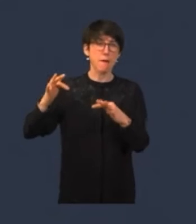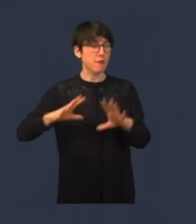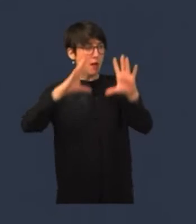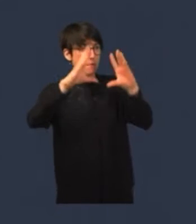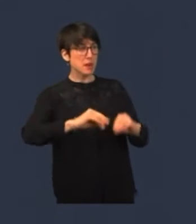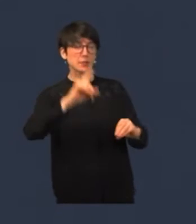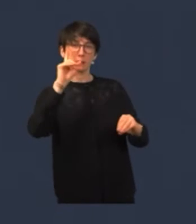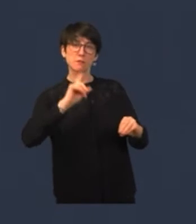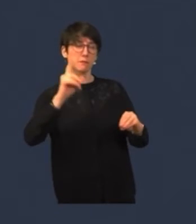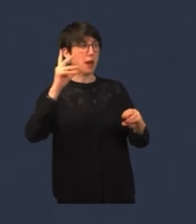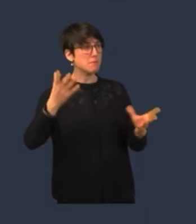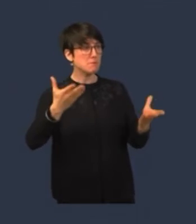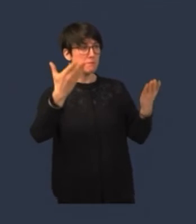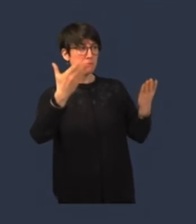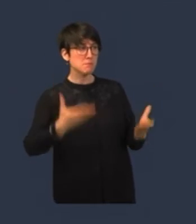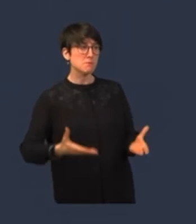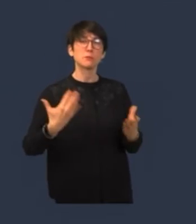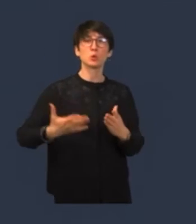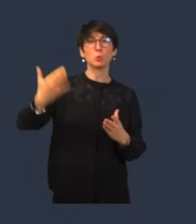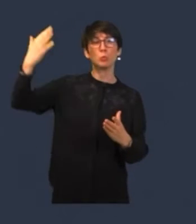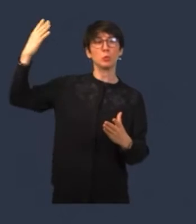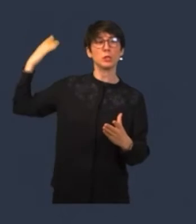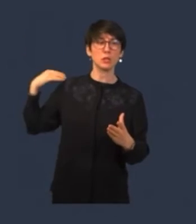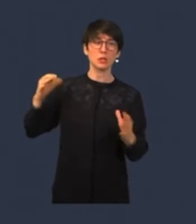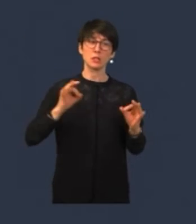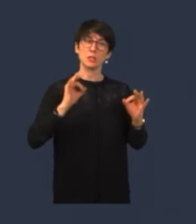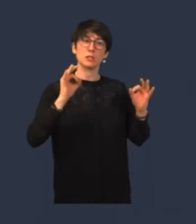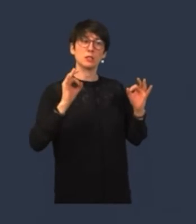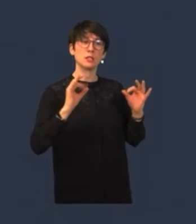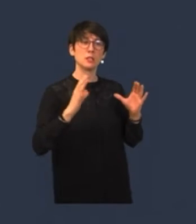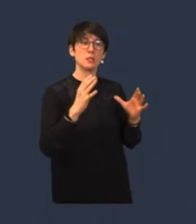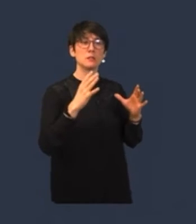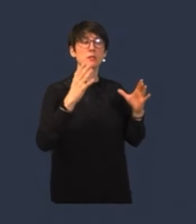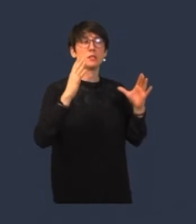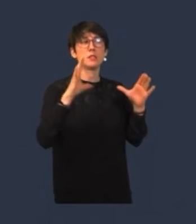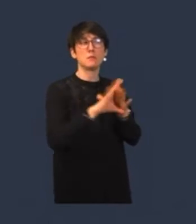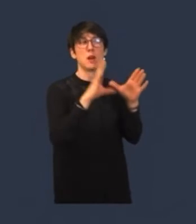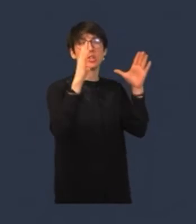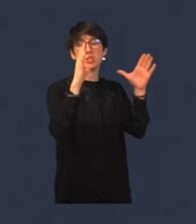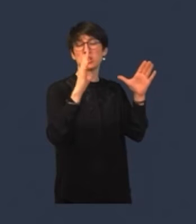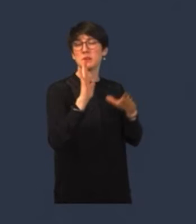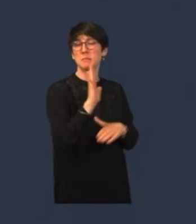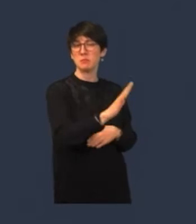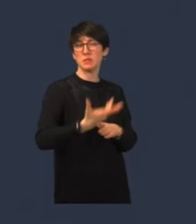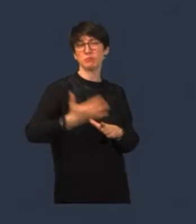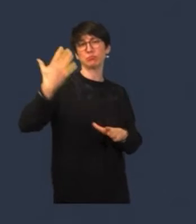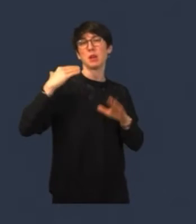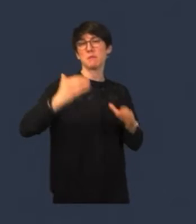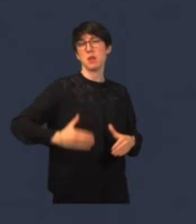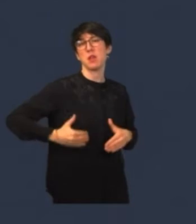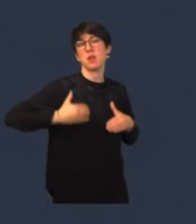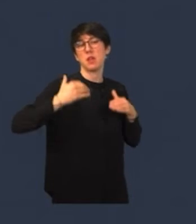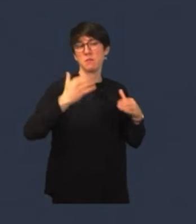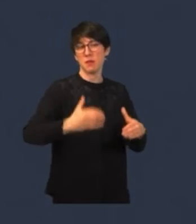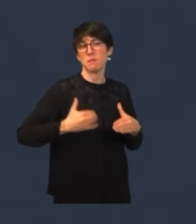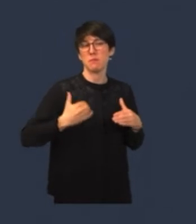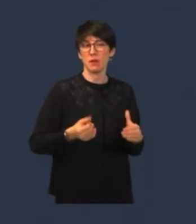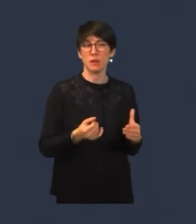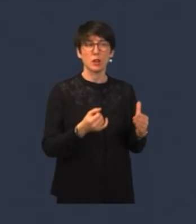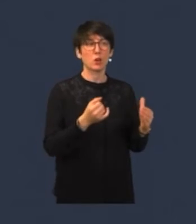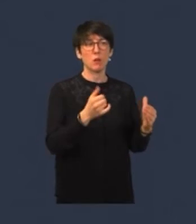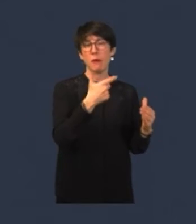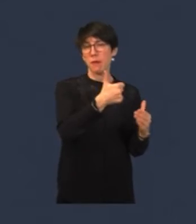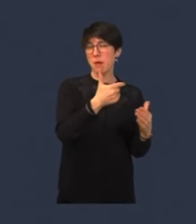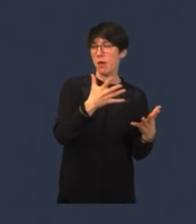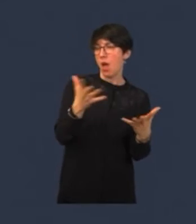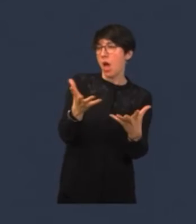y a 2000 ans, l'avoir pour autant réduit à un objet de désir est loin d'avoir été l'idée du siècle. Loin de